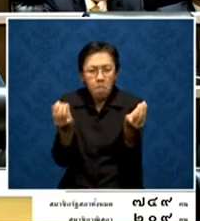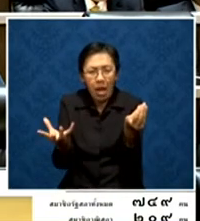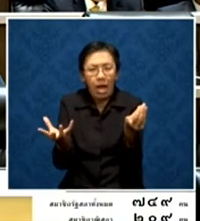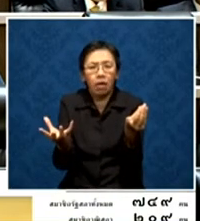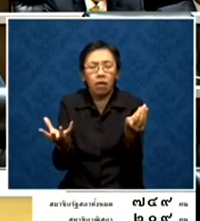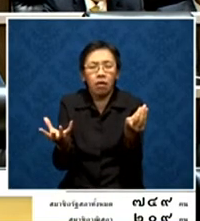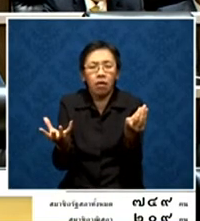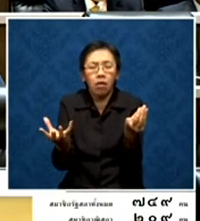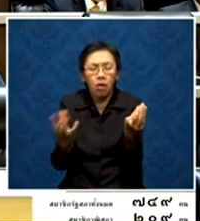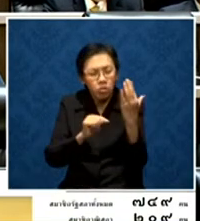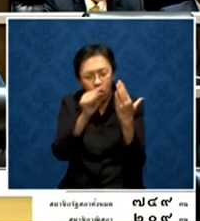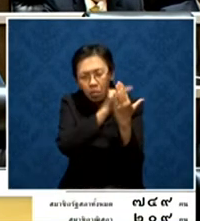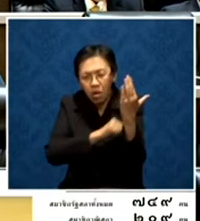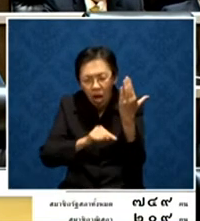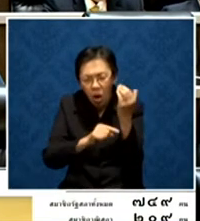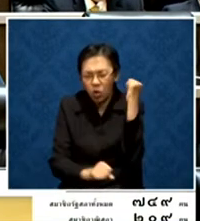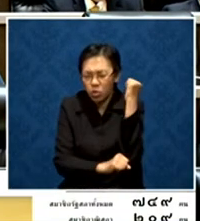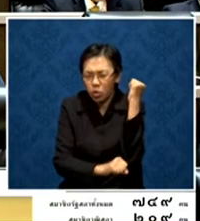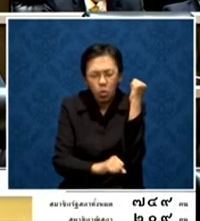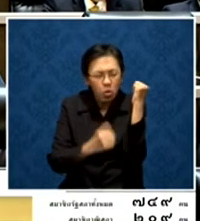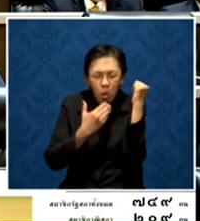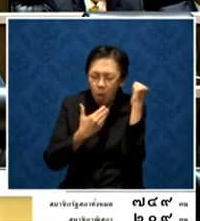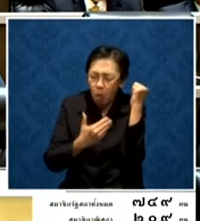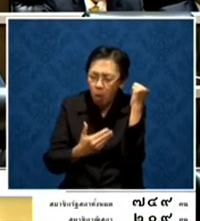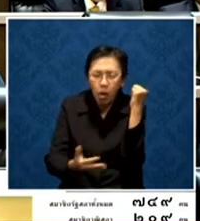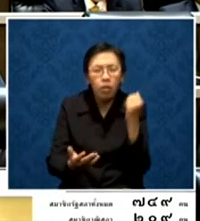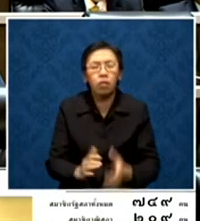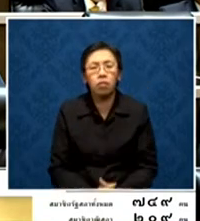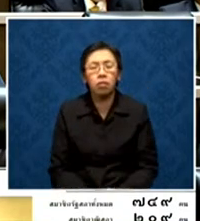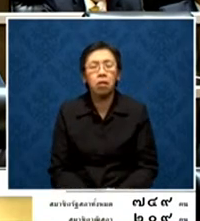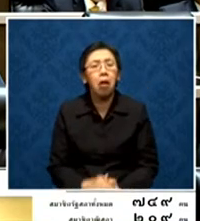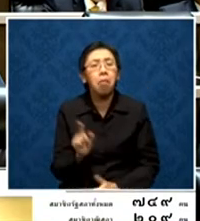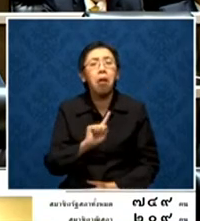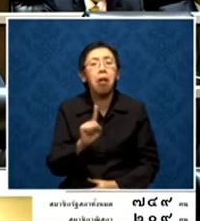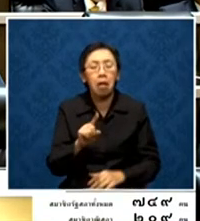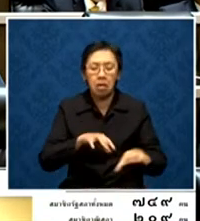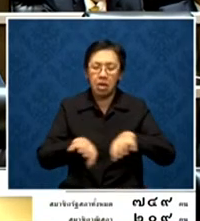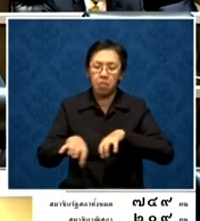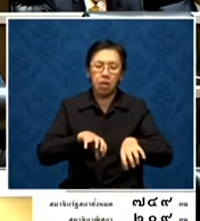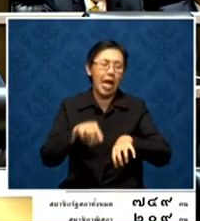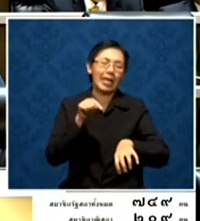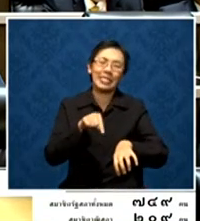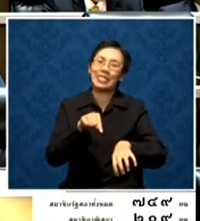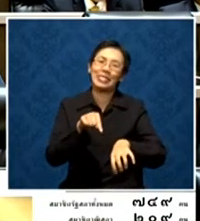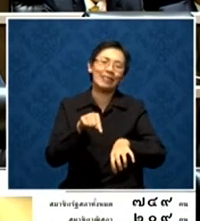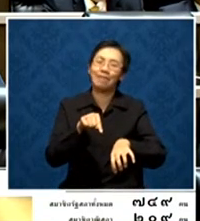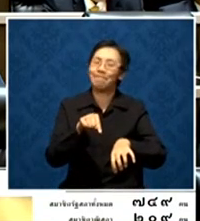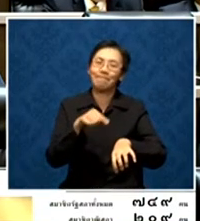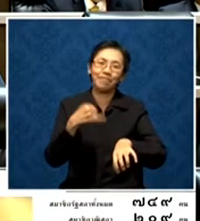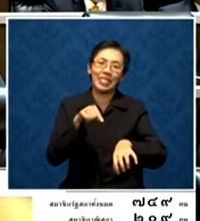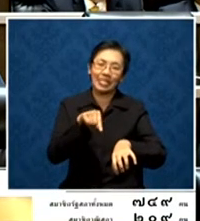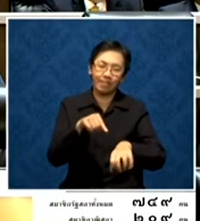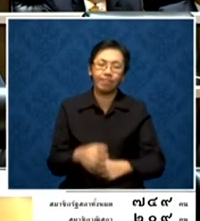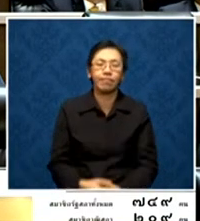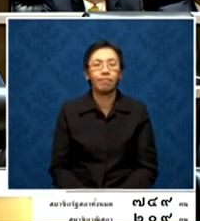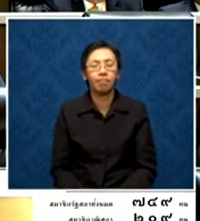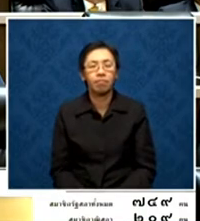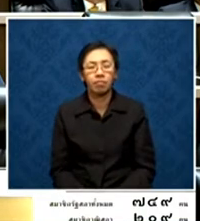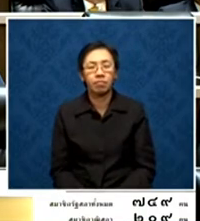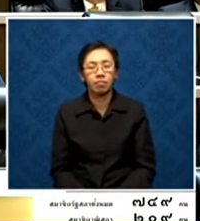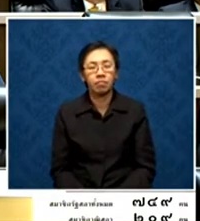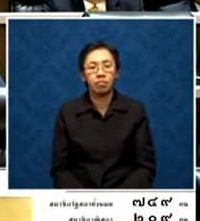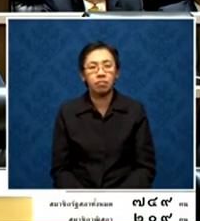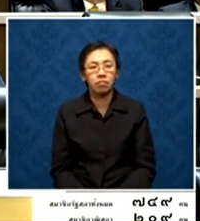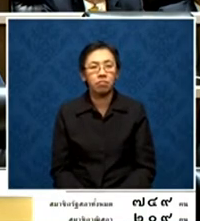จุดเดียวก็คือจุดของการแก้ไขมาตราใน112ใช่ไหมครับที่เป็นประเด็นซึ่งกำลังถูกพูดถึงซึ่งตอนนี้คุณทวีก็ก